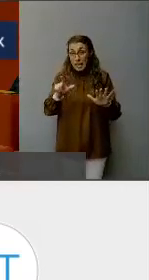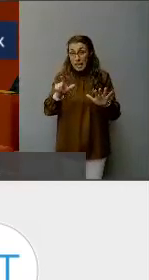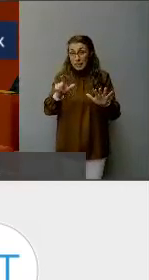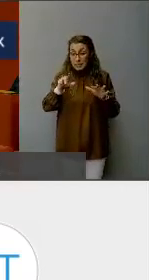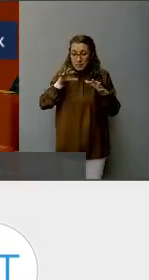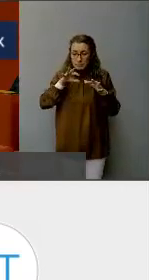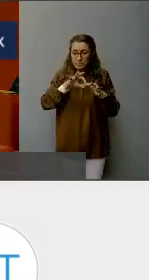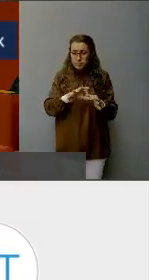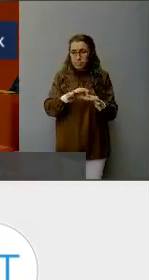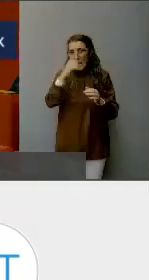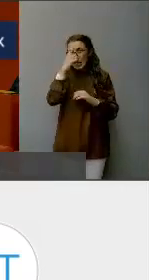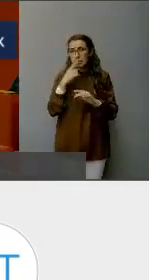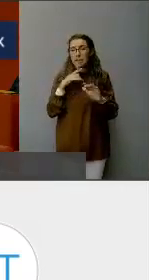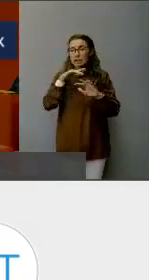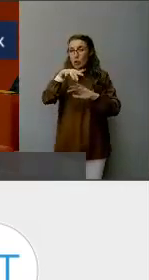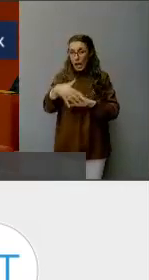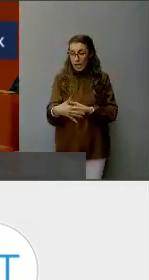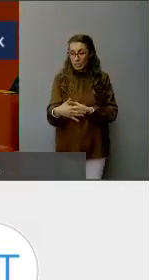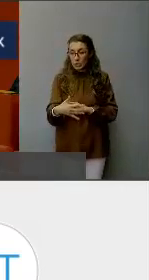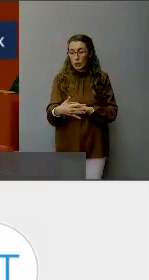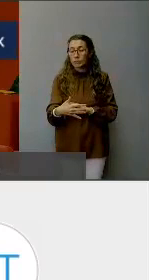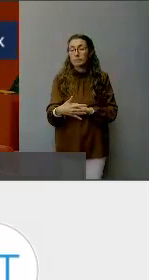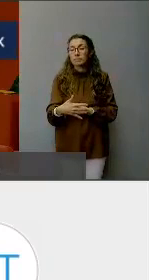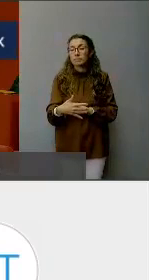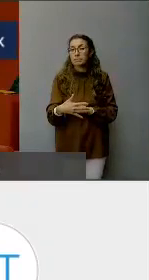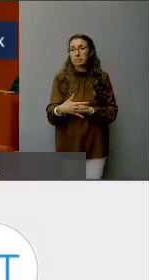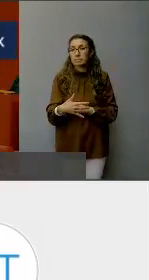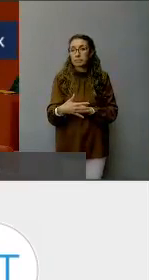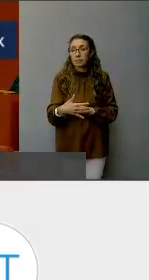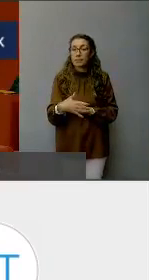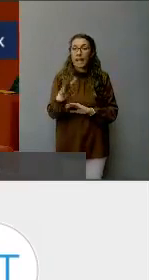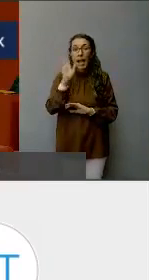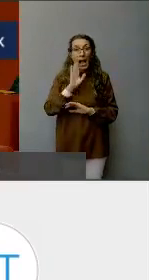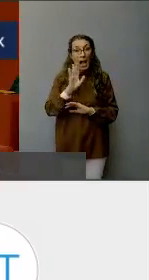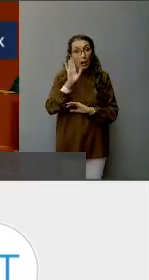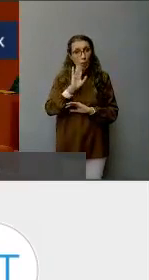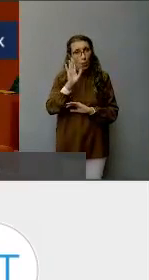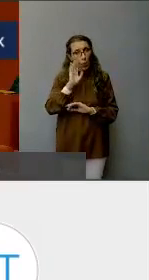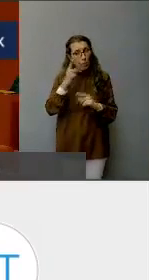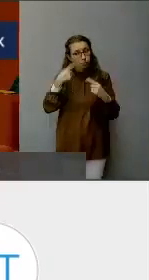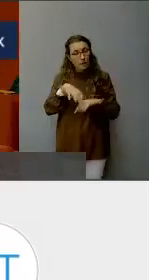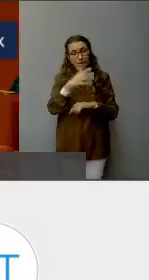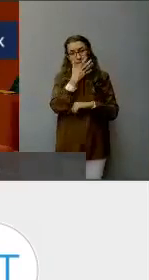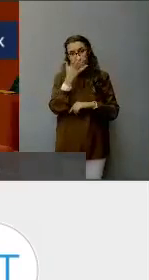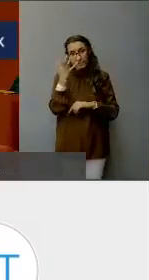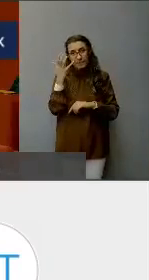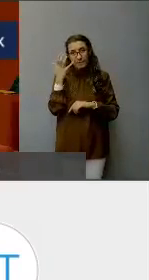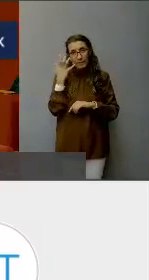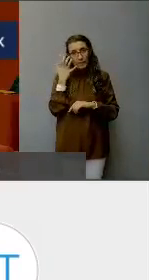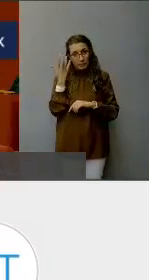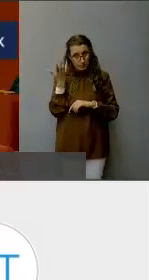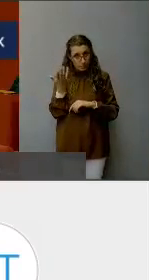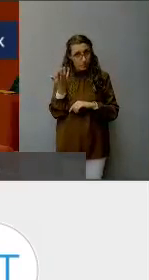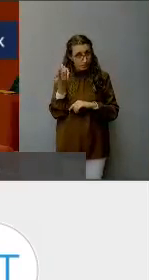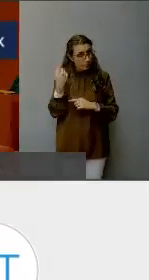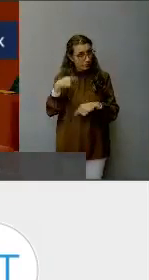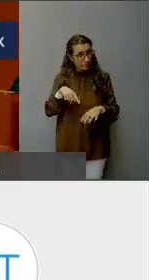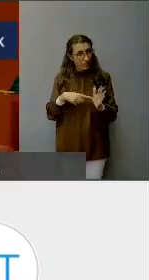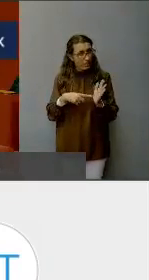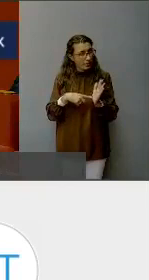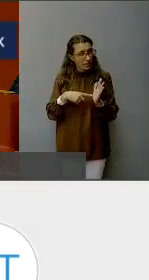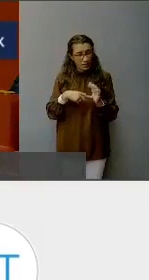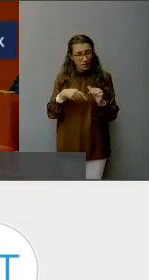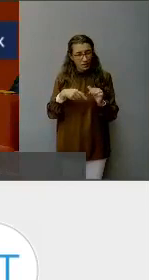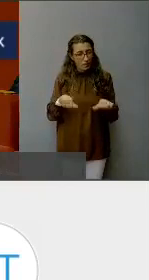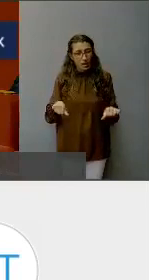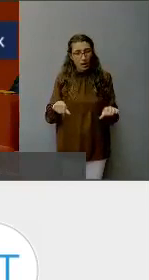questione un altro aspetto che è importante che è quello dell'acqua di un bene prezioso un diritto primario è